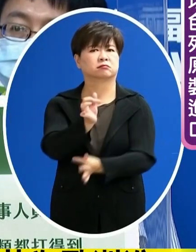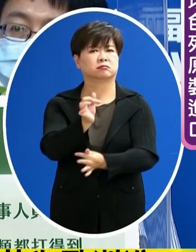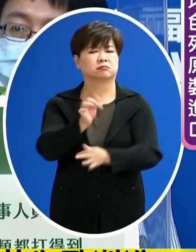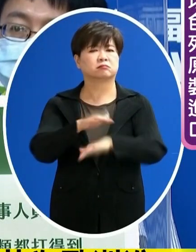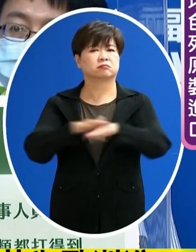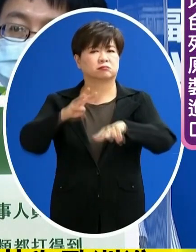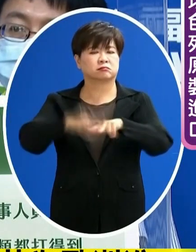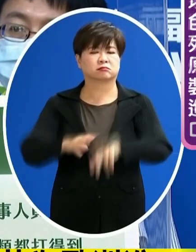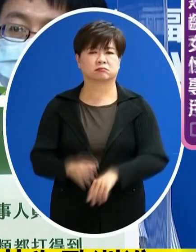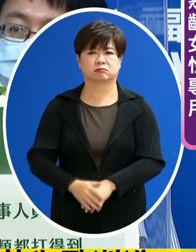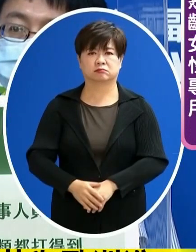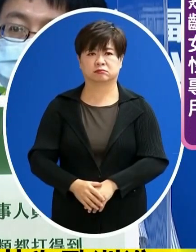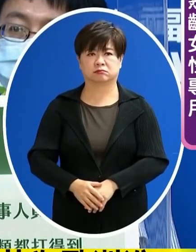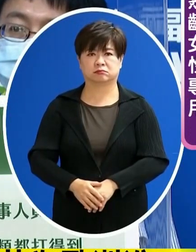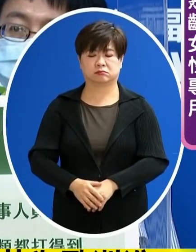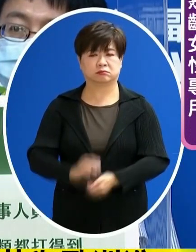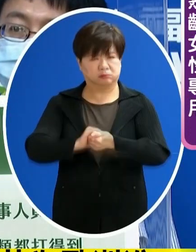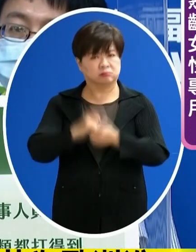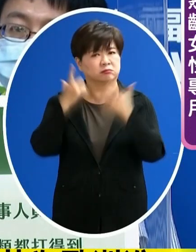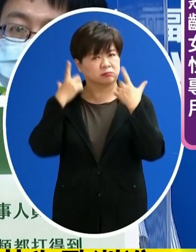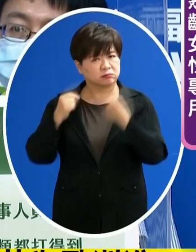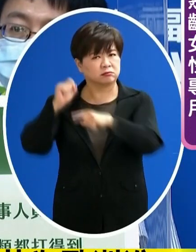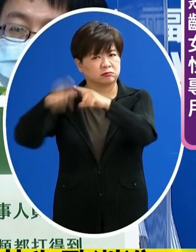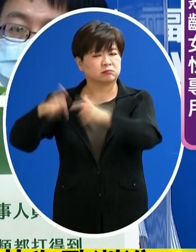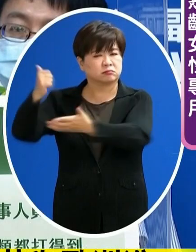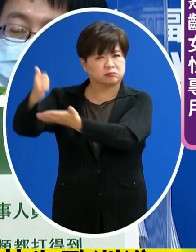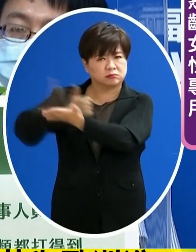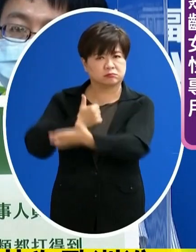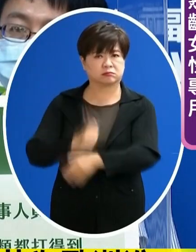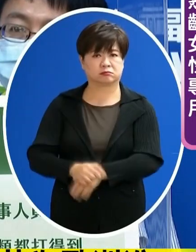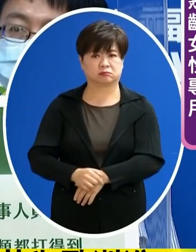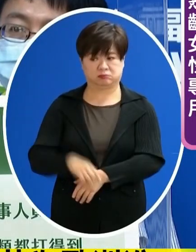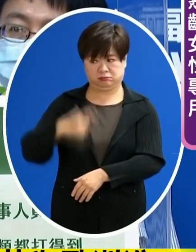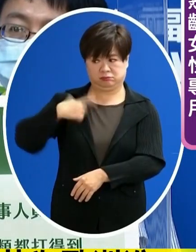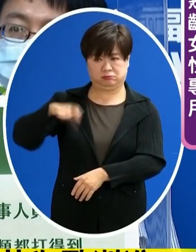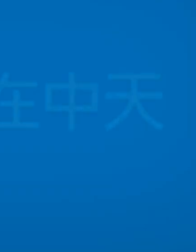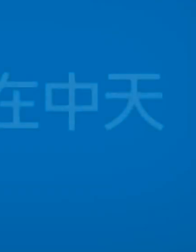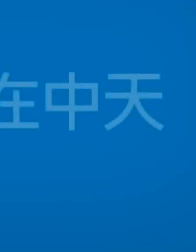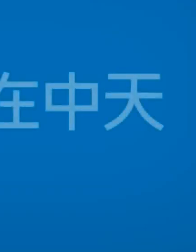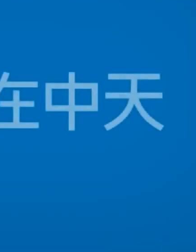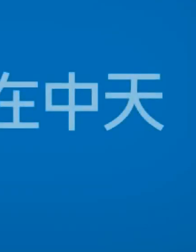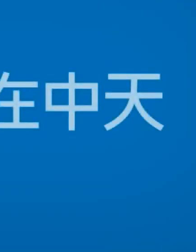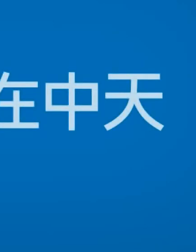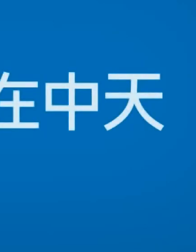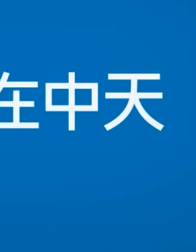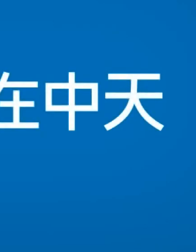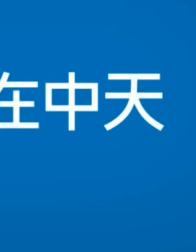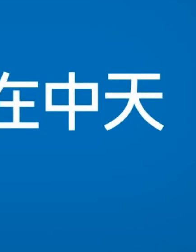好，所以这一定是哈原厂进口。我们签约是跟 Moderna 直接签约的。